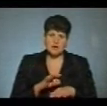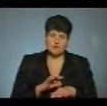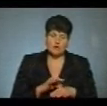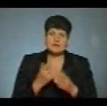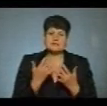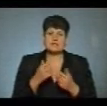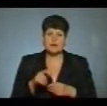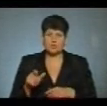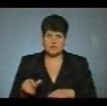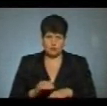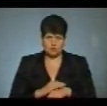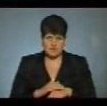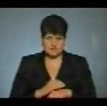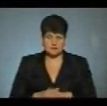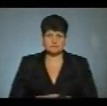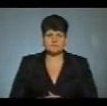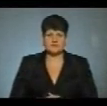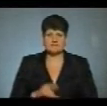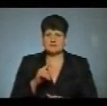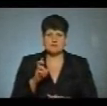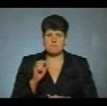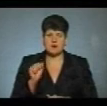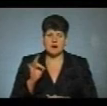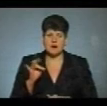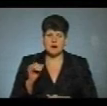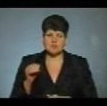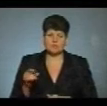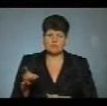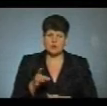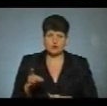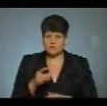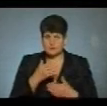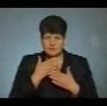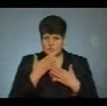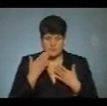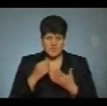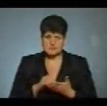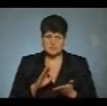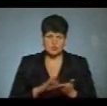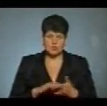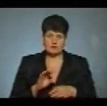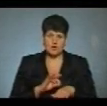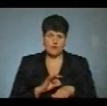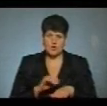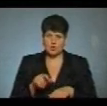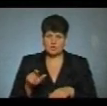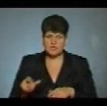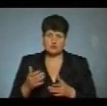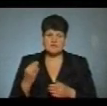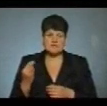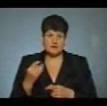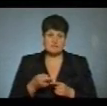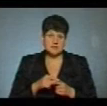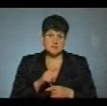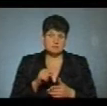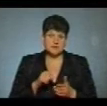людей? Будь ласка. Ні, в Збаражі, в Збаразькому районі немає зареєстровано хворих людей. І якщо вас цікавлять такі